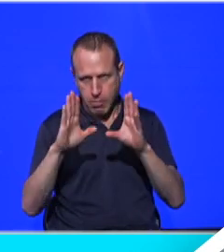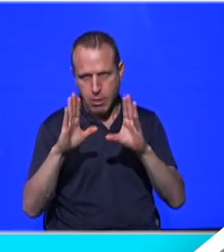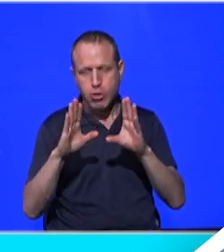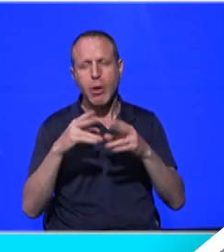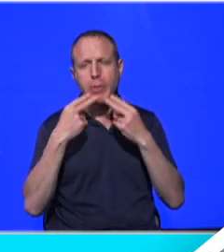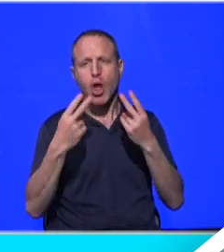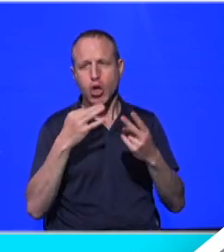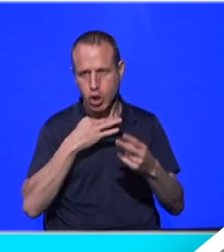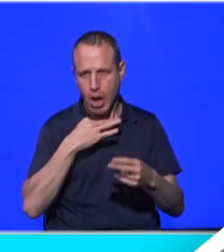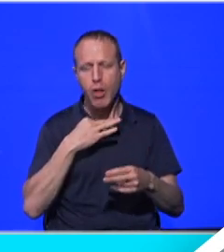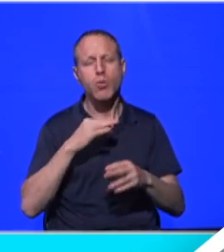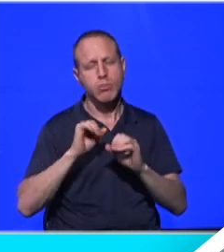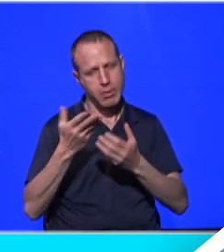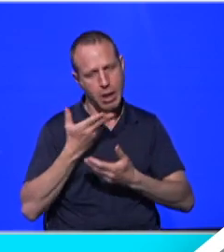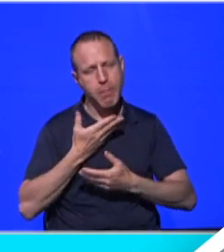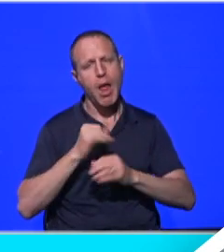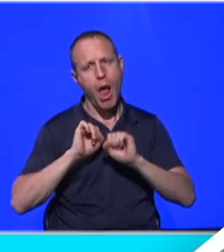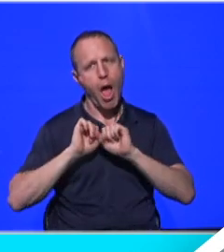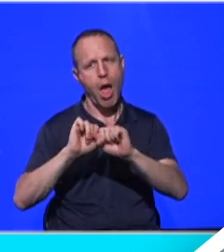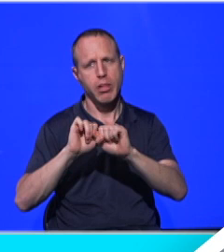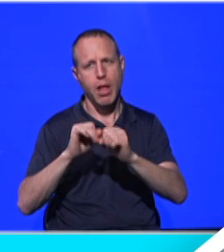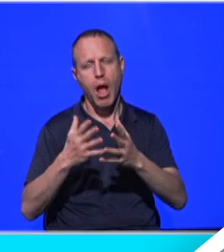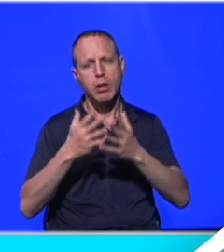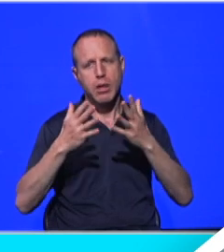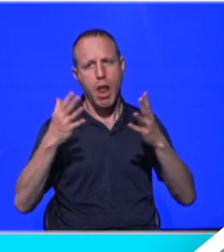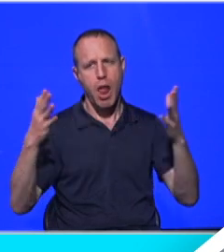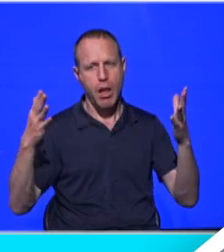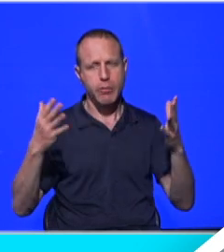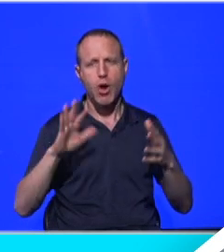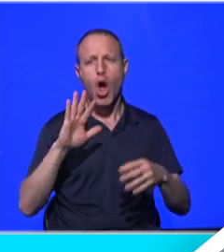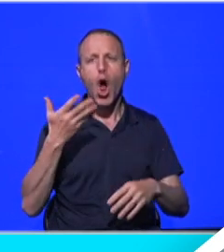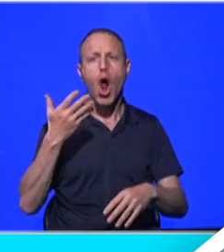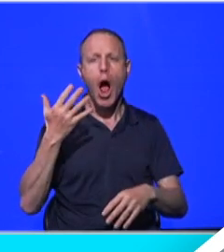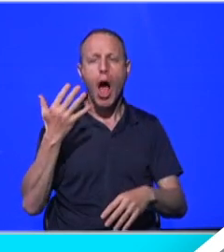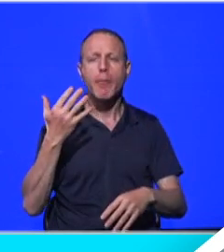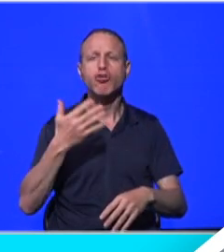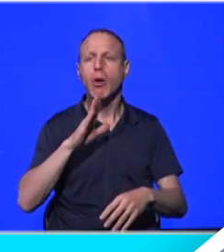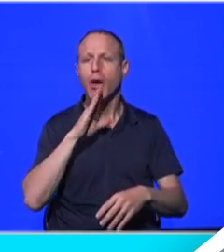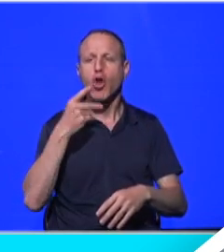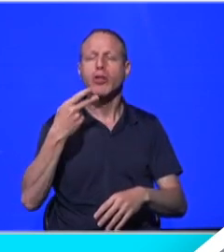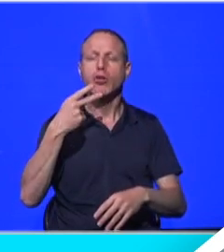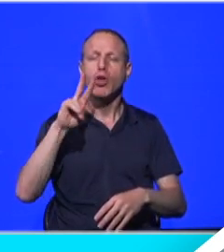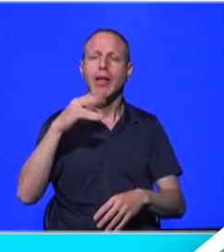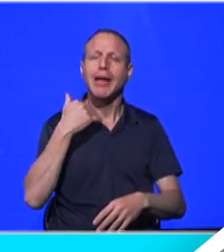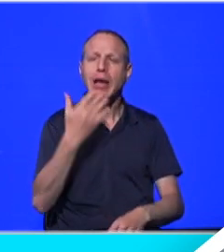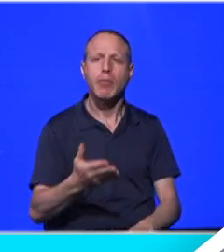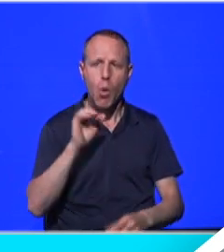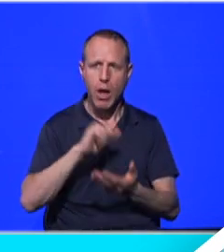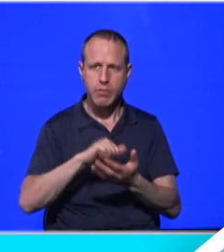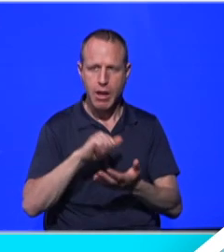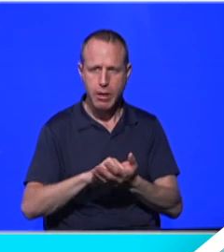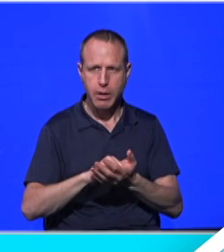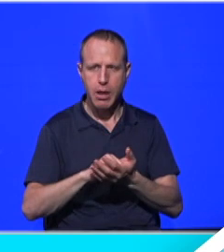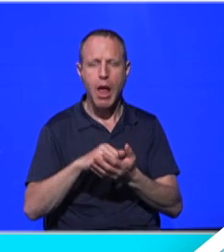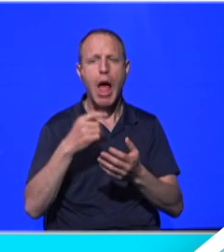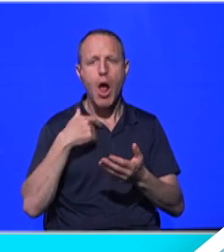שהפתרון שלנו יזכה לאהדה הולכת וגדלה, ככל שהבעיות האלה ילכו ויחמירו, חס וחלילה. אוקיי, ירון. וכן,